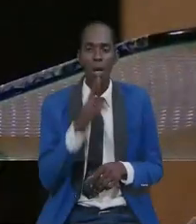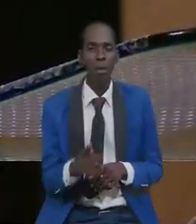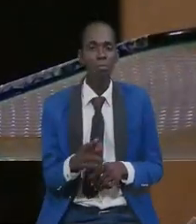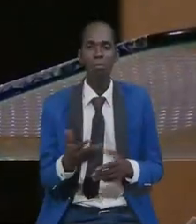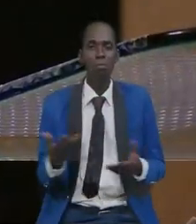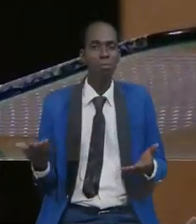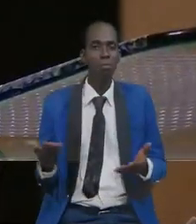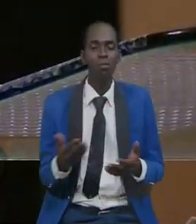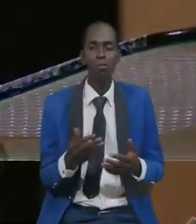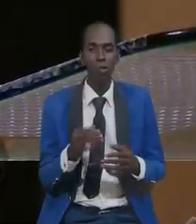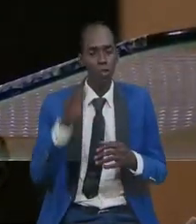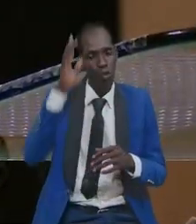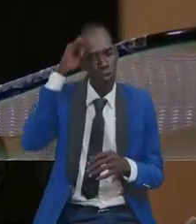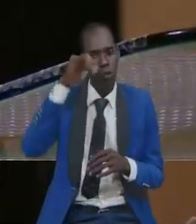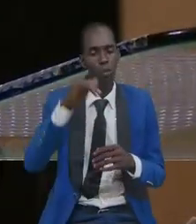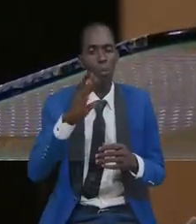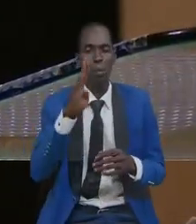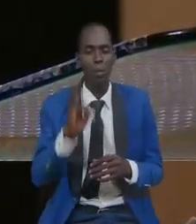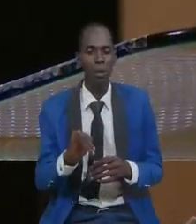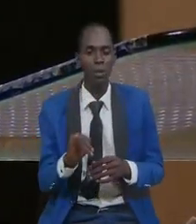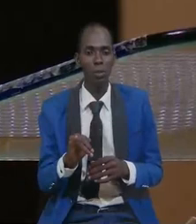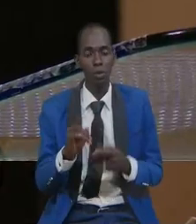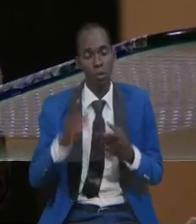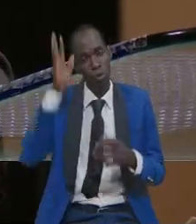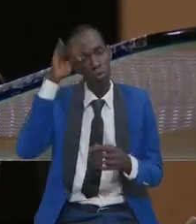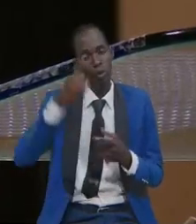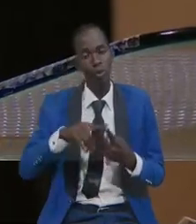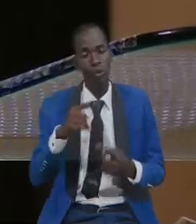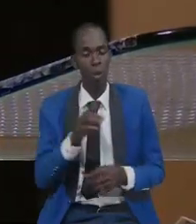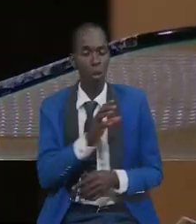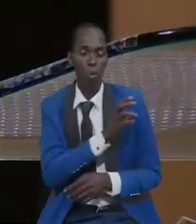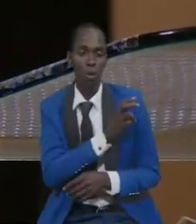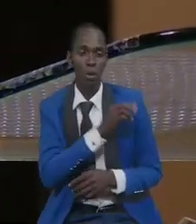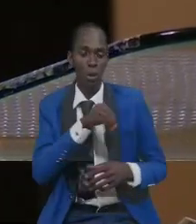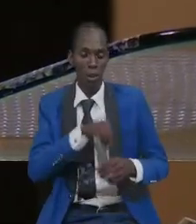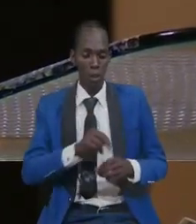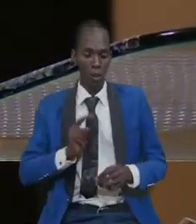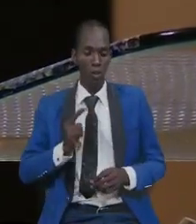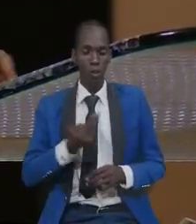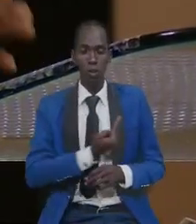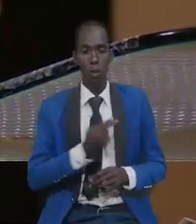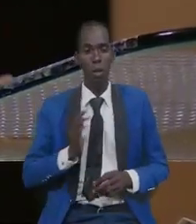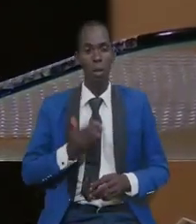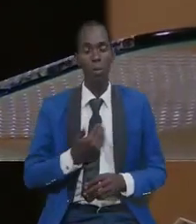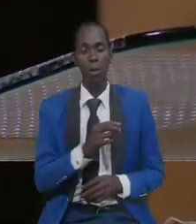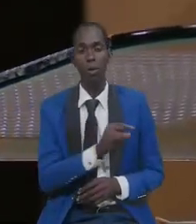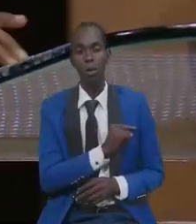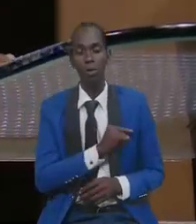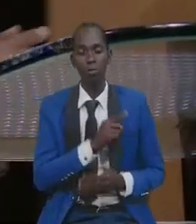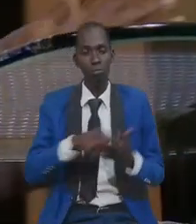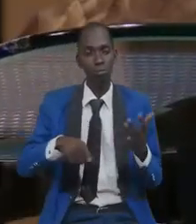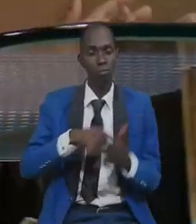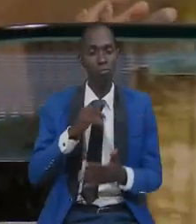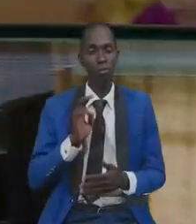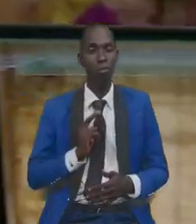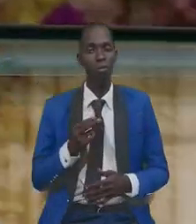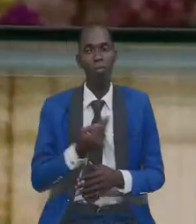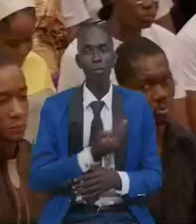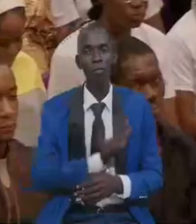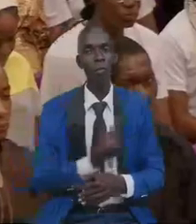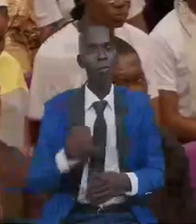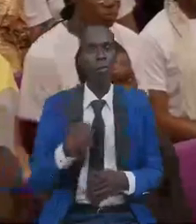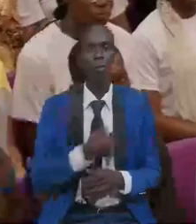conscience, le policier qui est au-dedans de nous et que nous n'écoutons pas. Nous sommes incorrigibles envers la